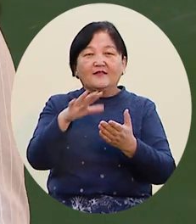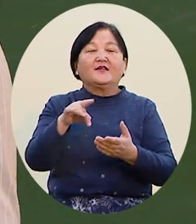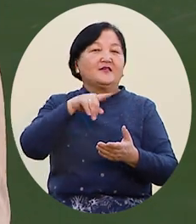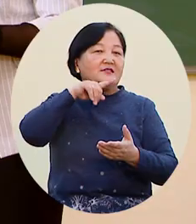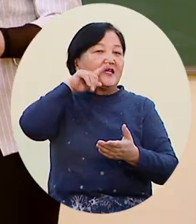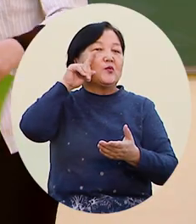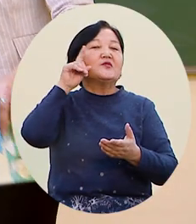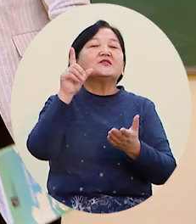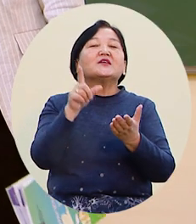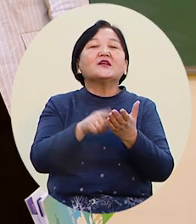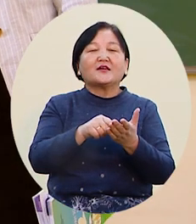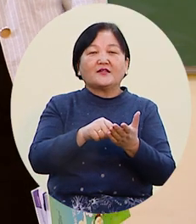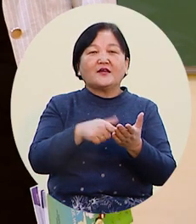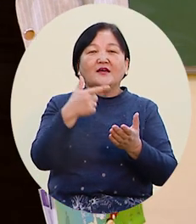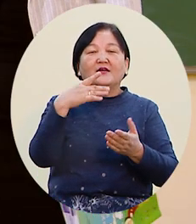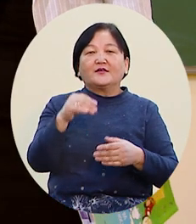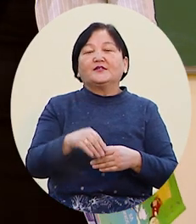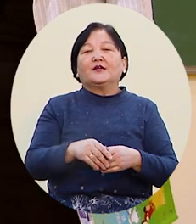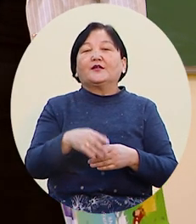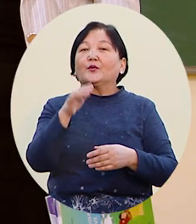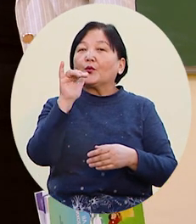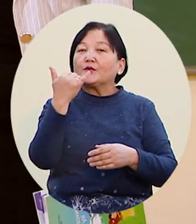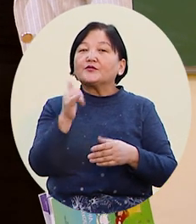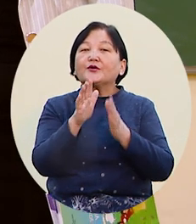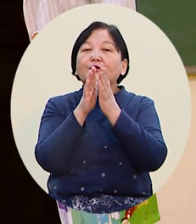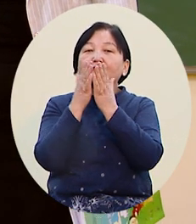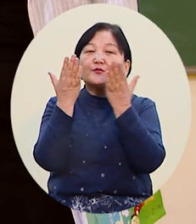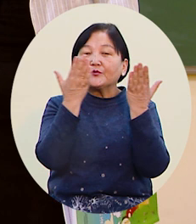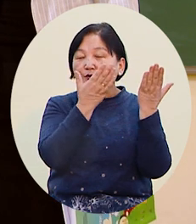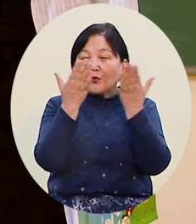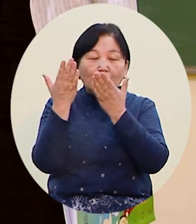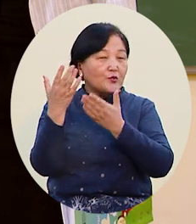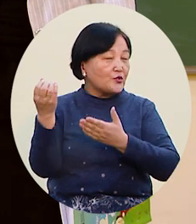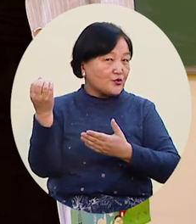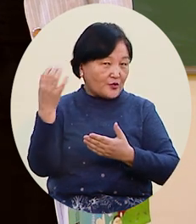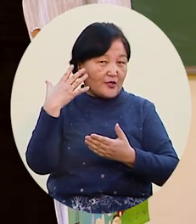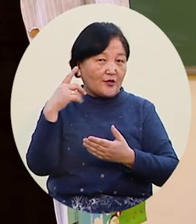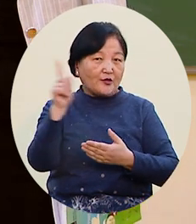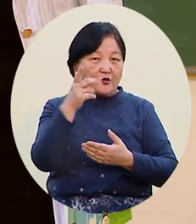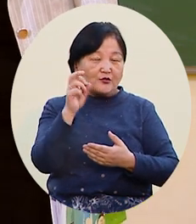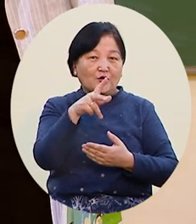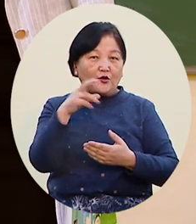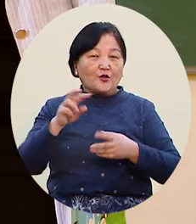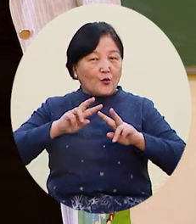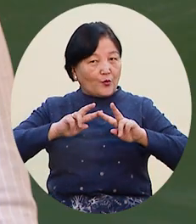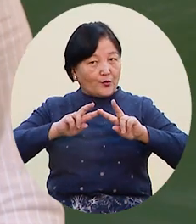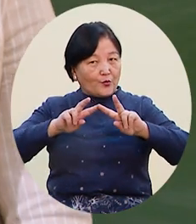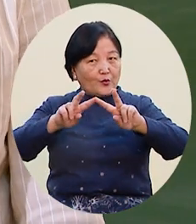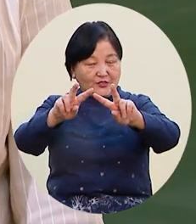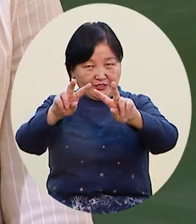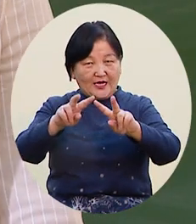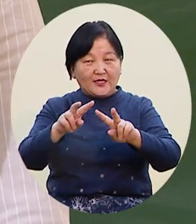За, ингээд зохиолдоор юуны тухай зохиол болохыг бол ингээд уншиж судлаа. Ингээд зохиолоо үргэлжлүүлээд тулгуур